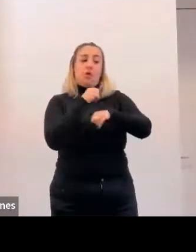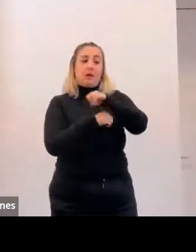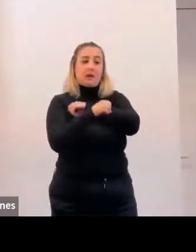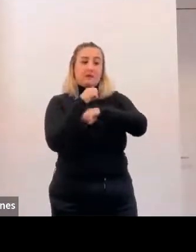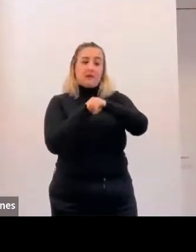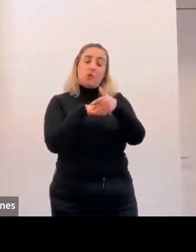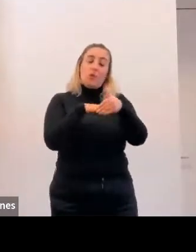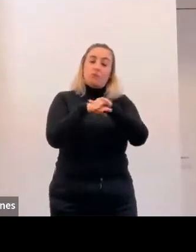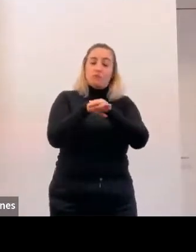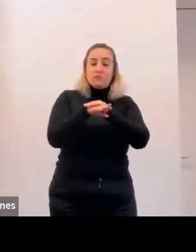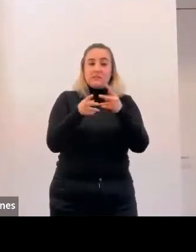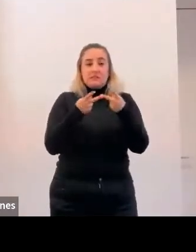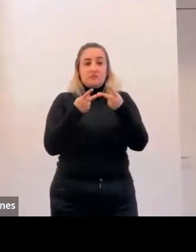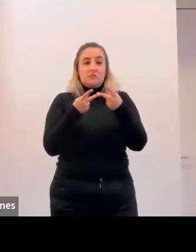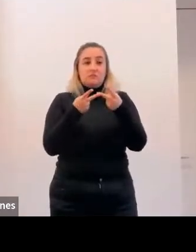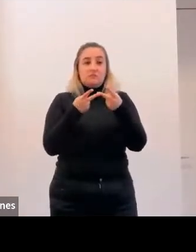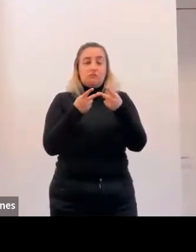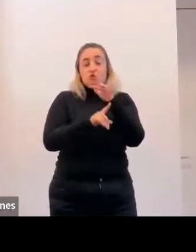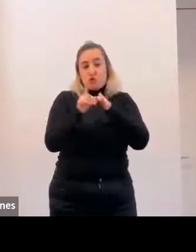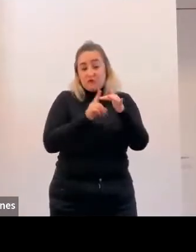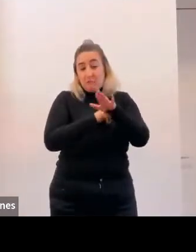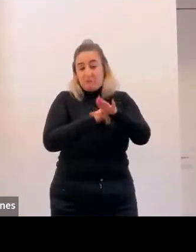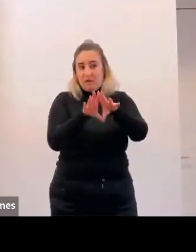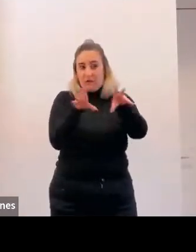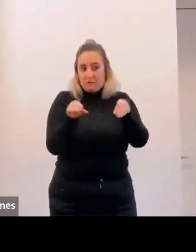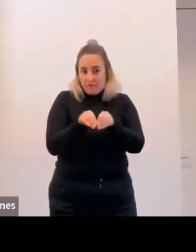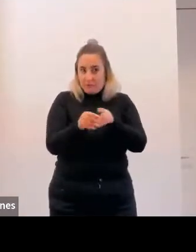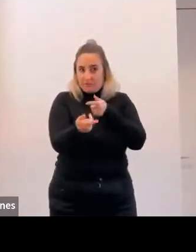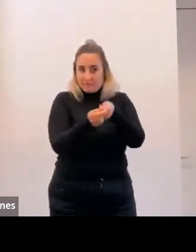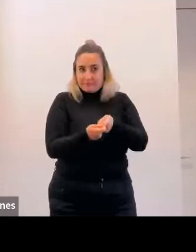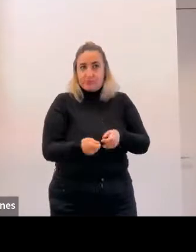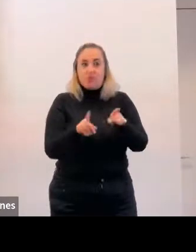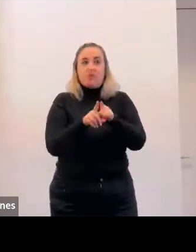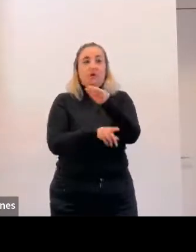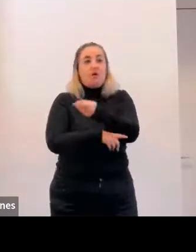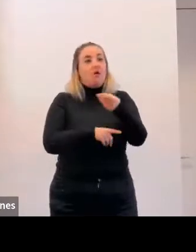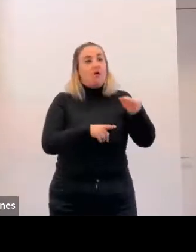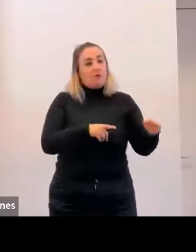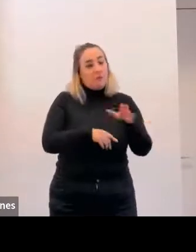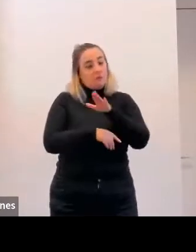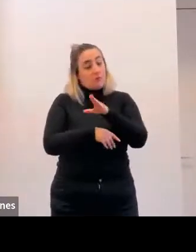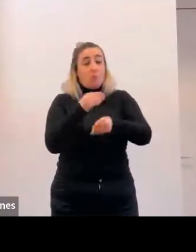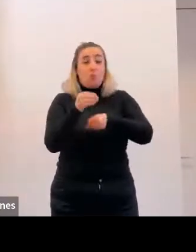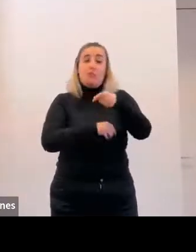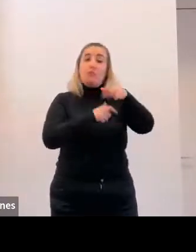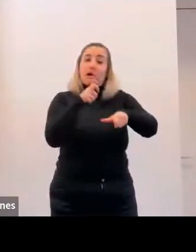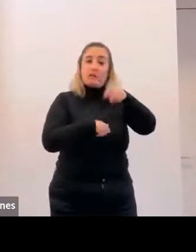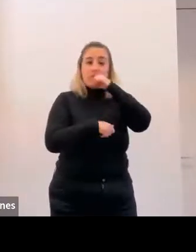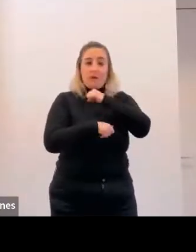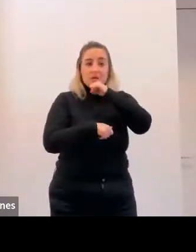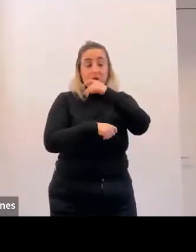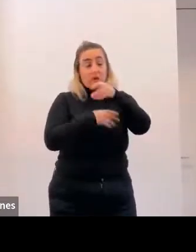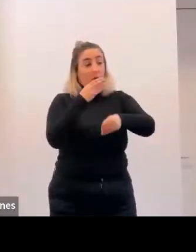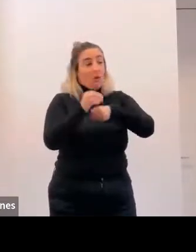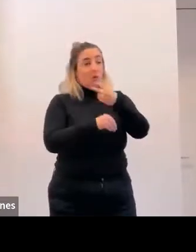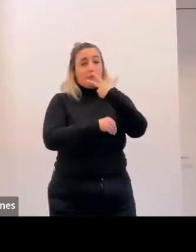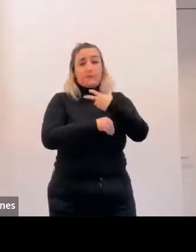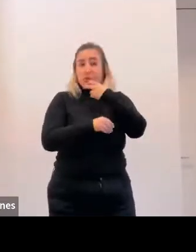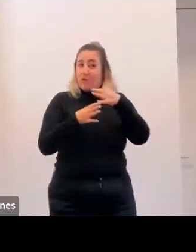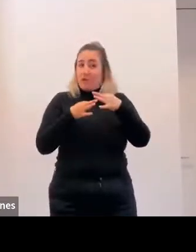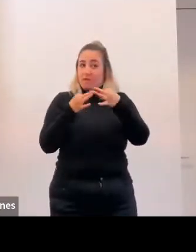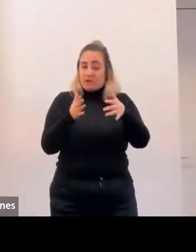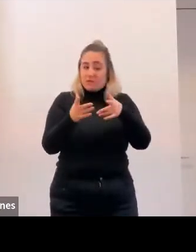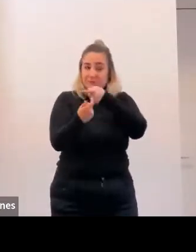des politiques sociales pour les familles, leurs enfants, mais aussi pour les personnes âgées ou encore pour nos concitoyens les plus